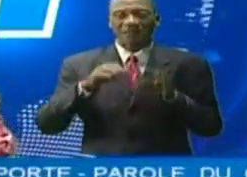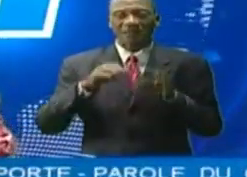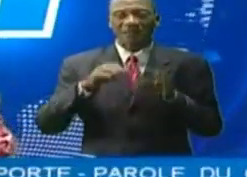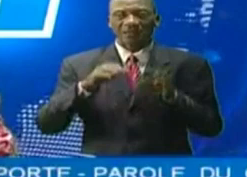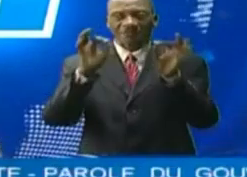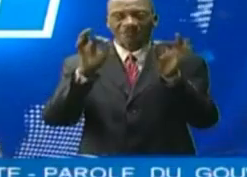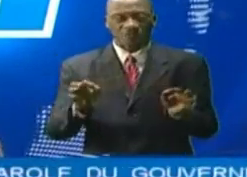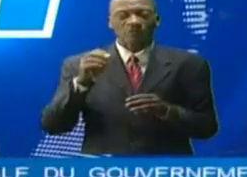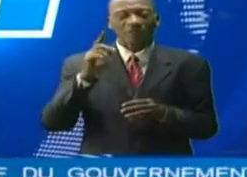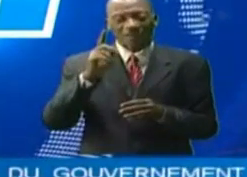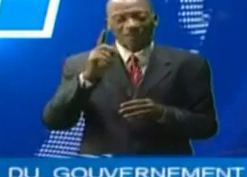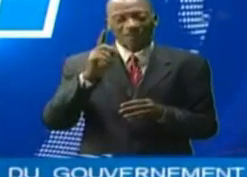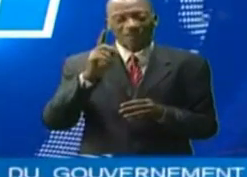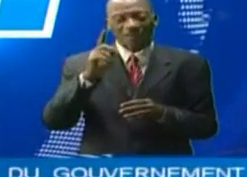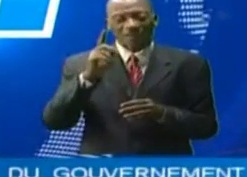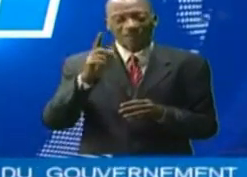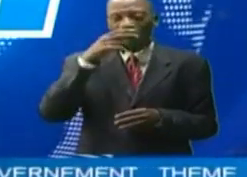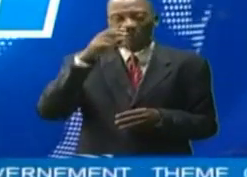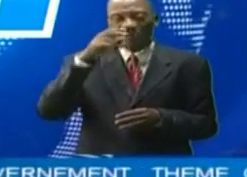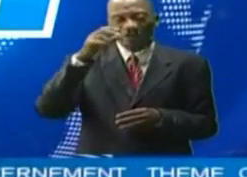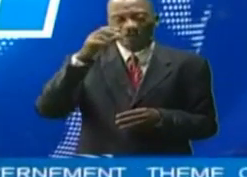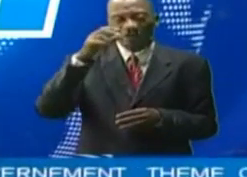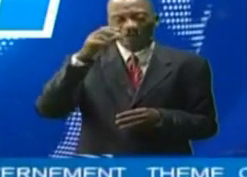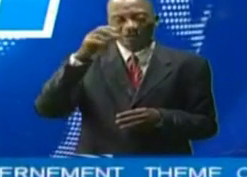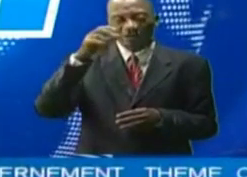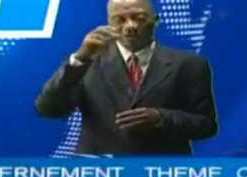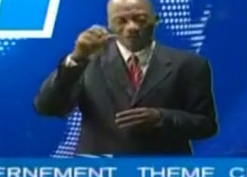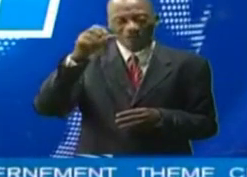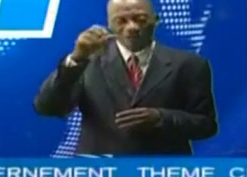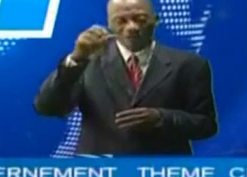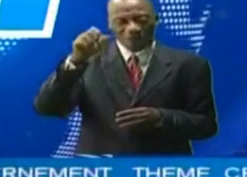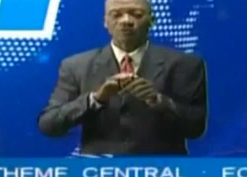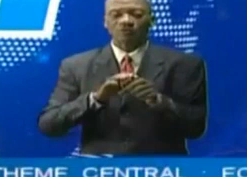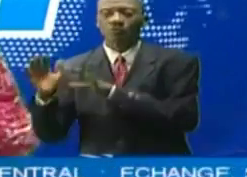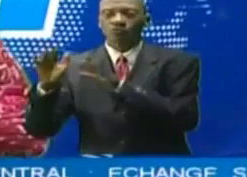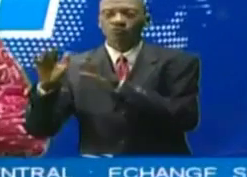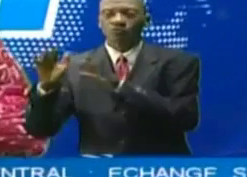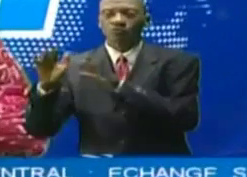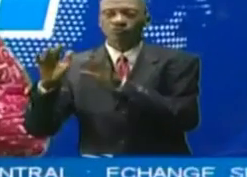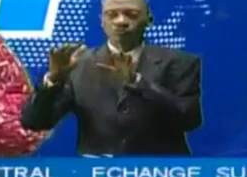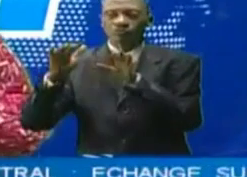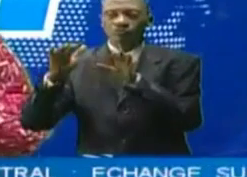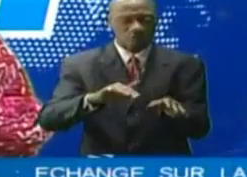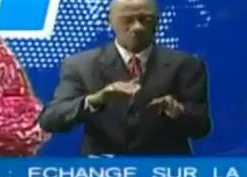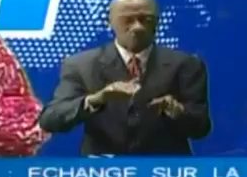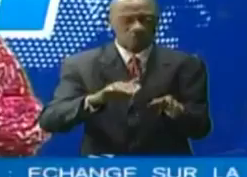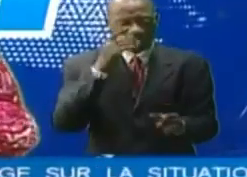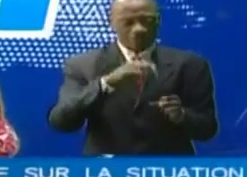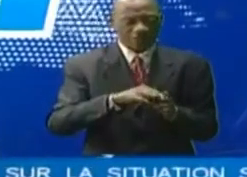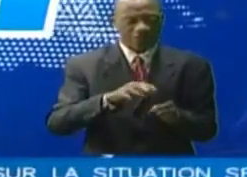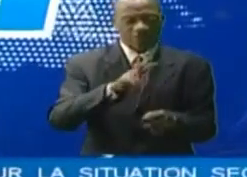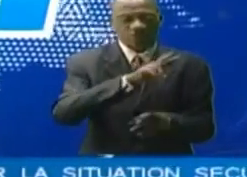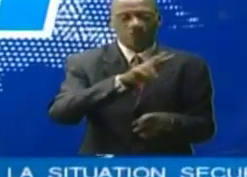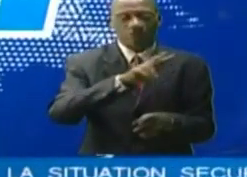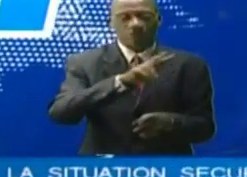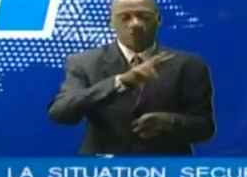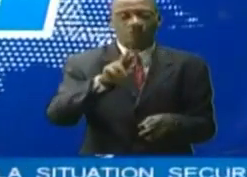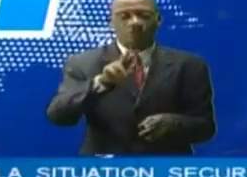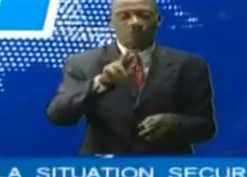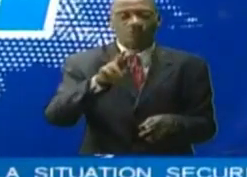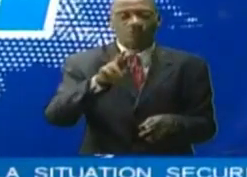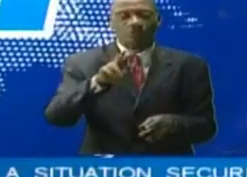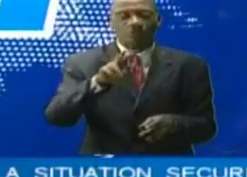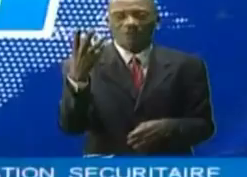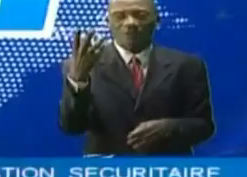Kivu. Objectif, réélire le président de la République aux élections de 2023. Suivez ces commentaires de Junior